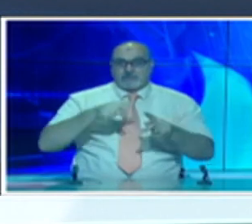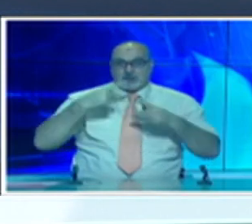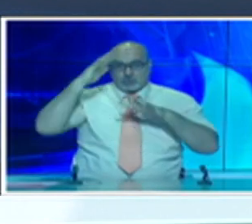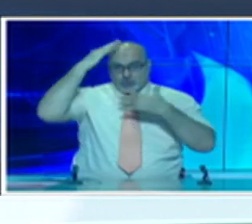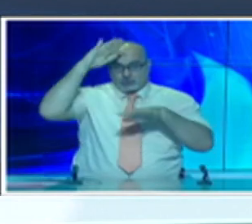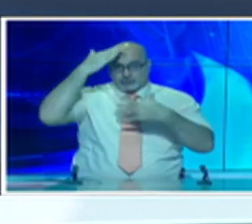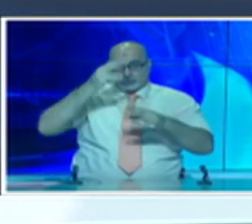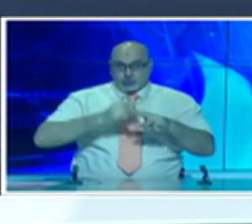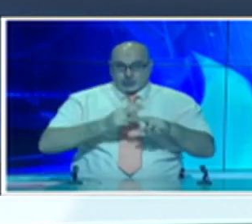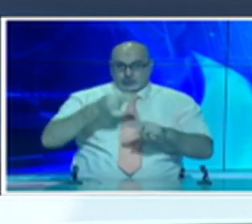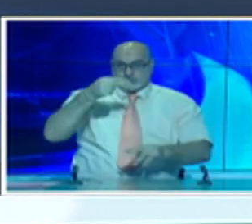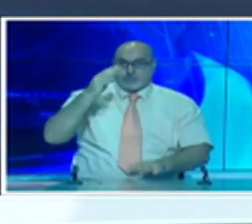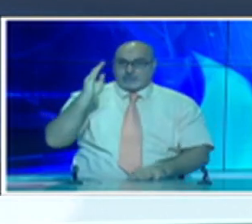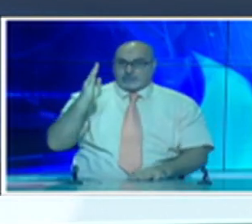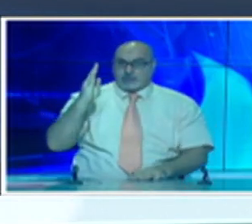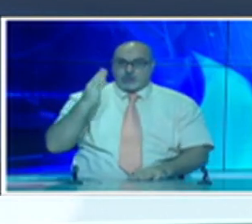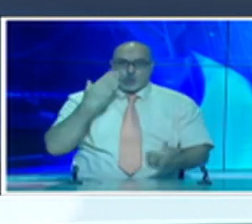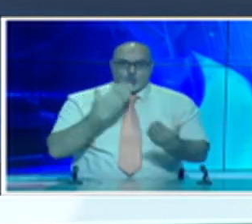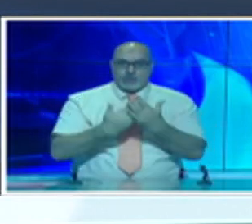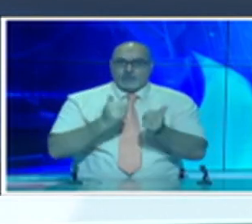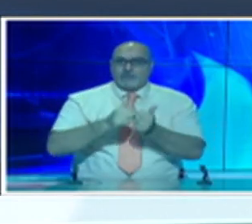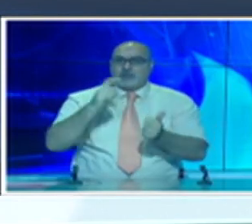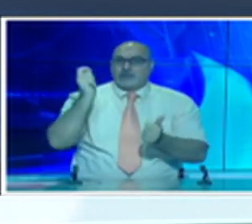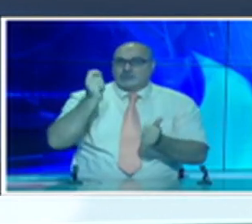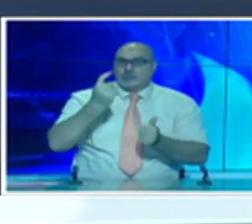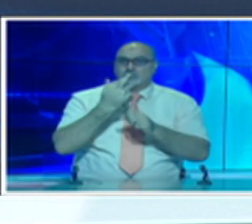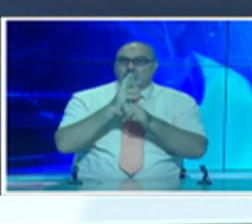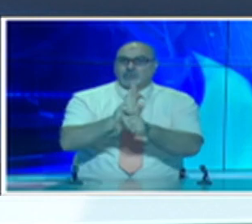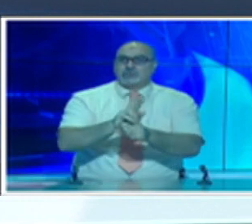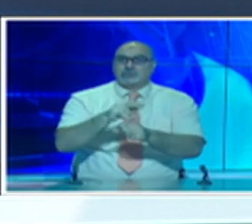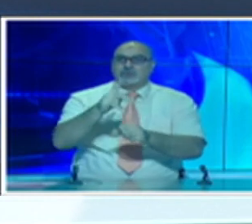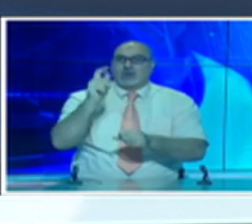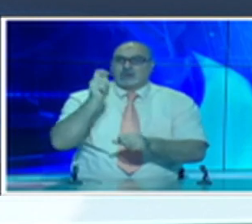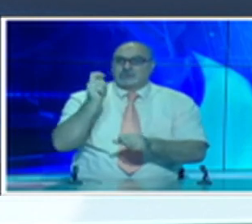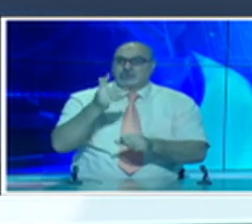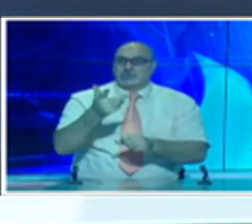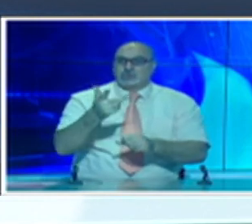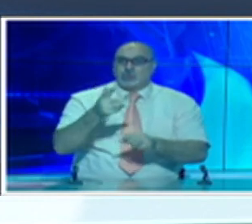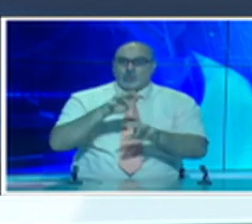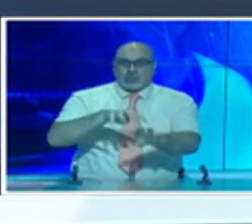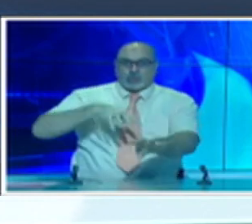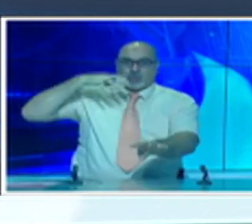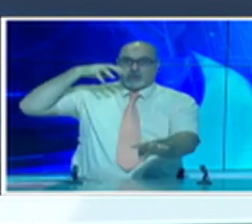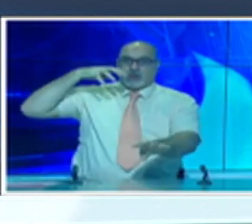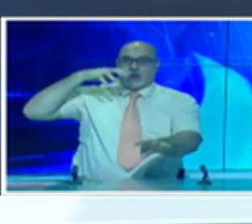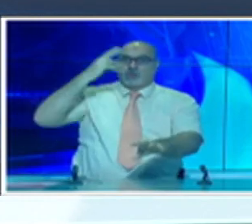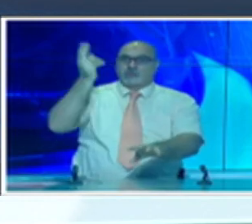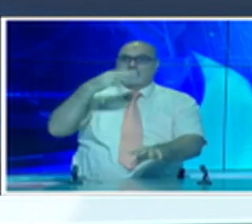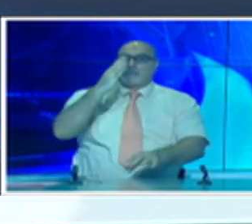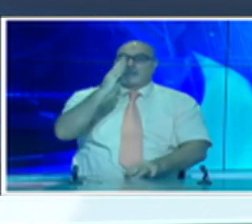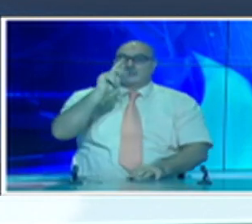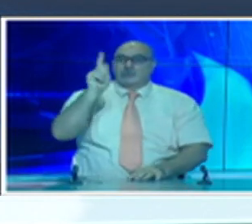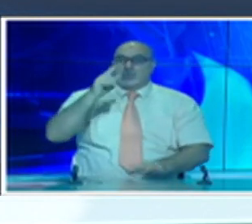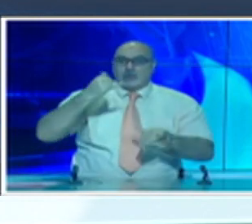بالخارج نزيه بن رمضان لقاء مع الجمعيات ومنظمات المجتمع المدني بالمدرج الكبير لجامعة باب